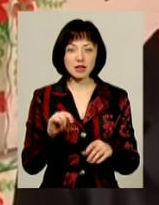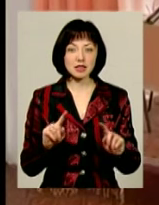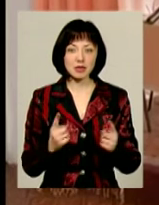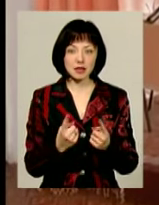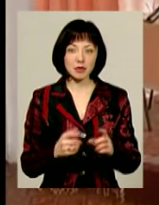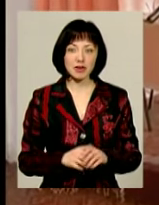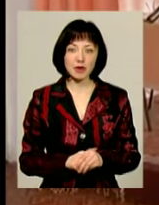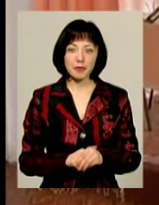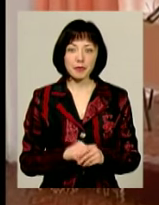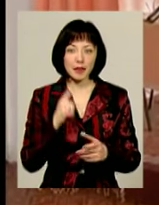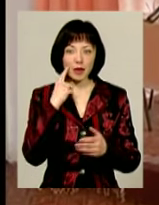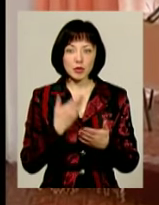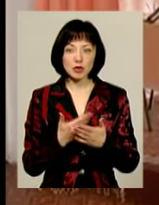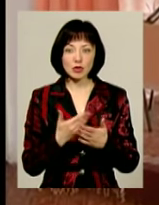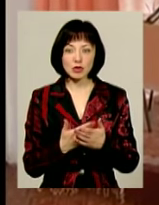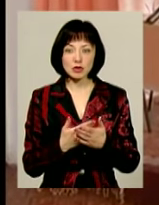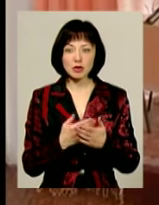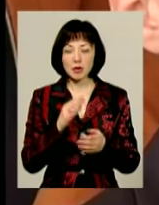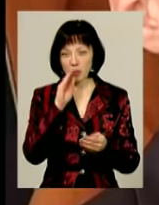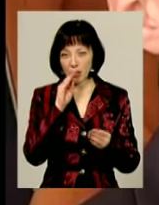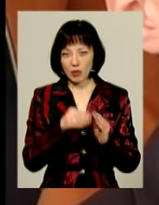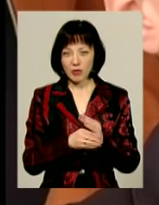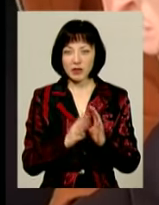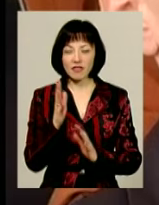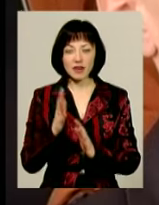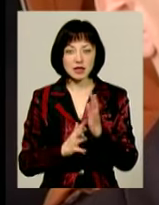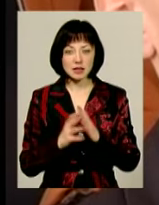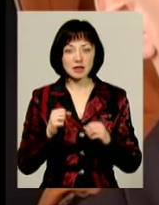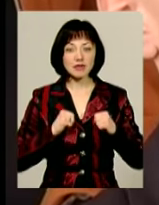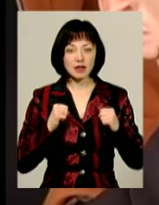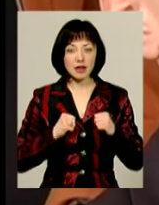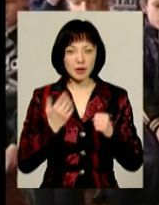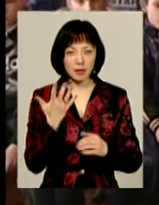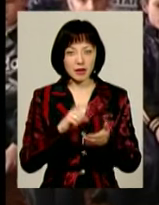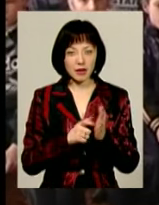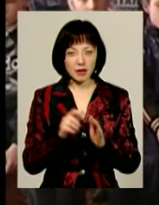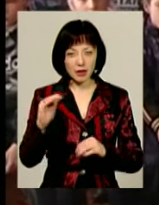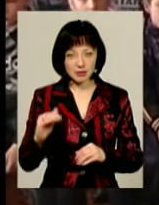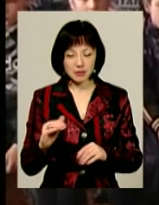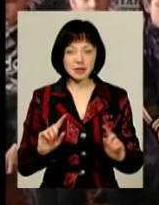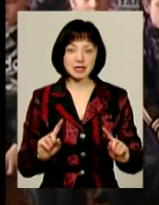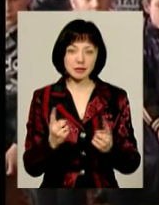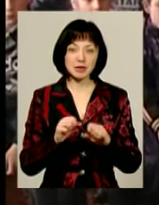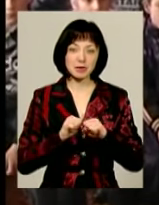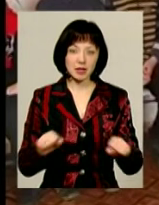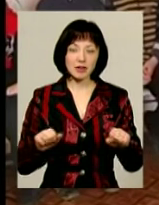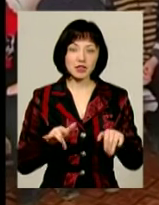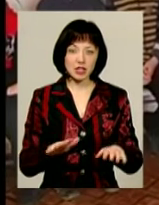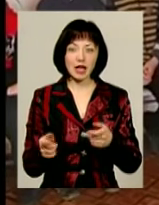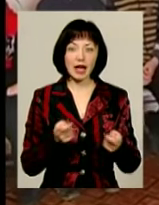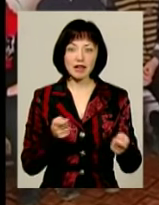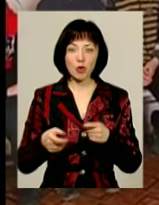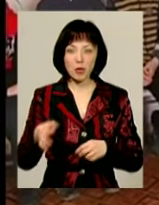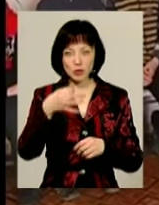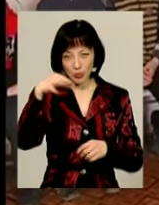затримав. Підозрювані переховувались у лісовій землянці, але завдяки зусиллям п'ятикласника були затримані. За його сміливий вчинок керівництво